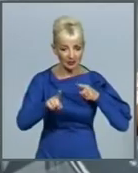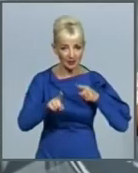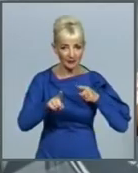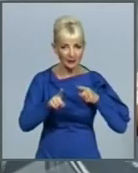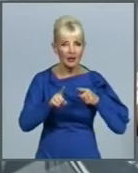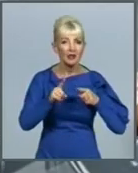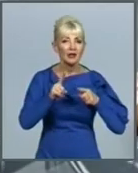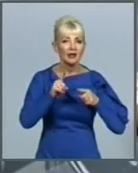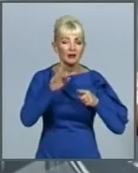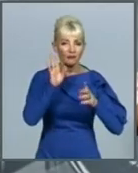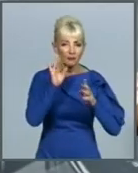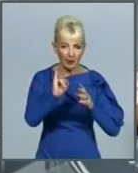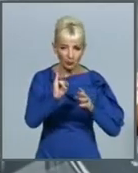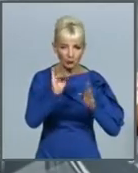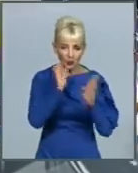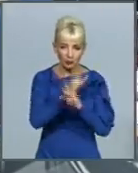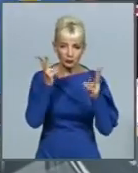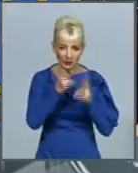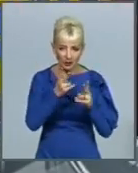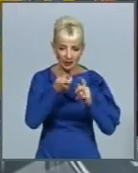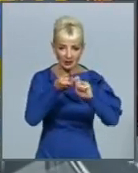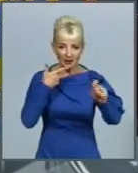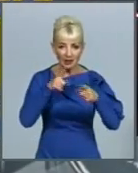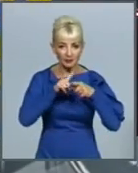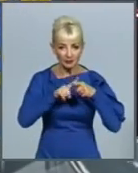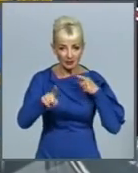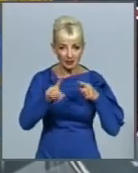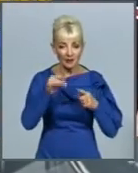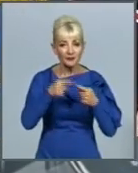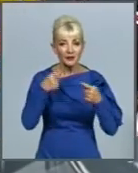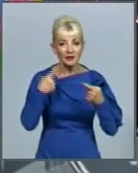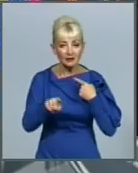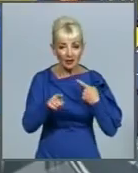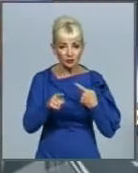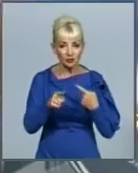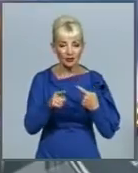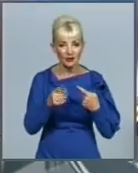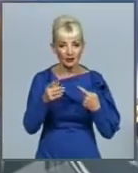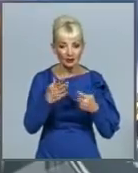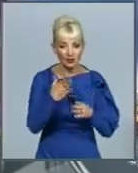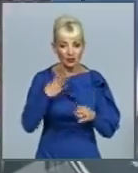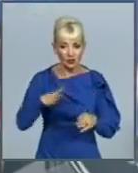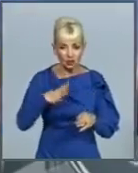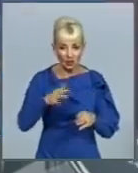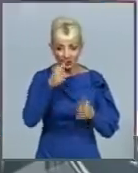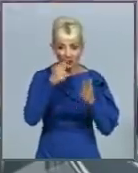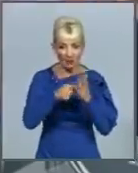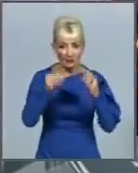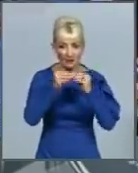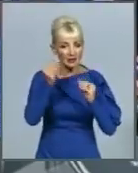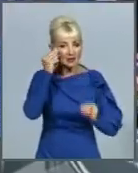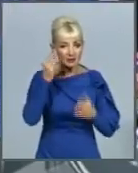плохую погоду, нужно стрелять быстро. Иначе передерживать смысла нет, пытаться попасть 10 смысла